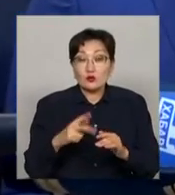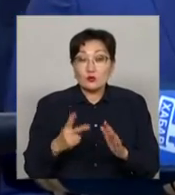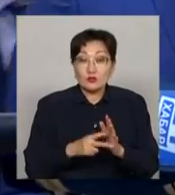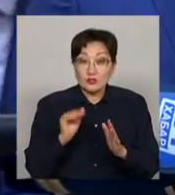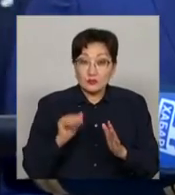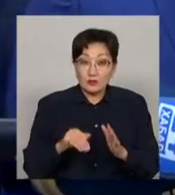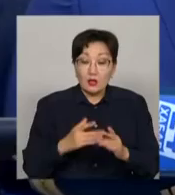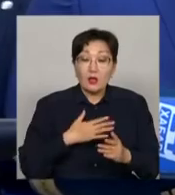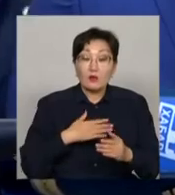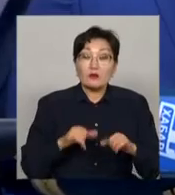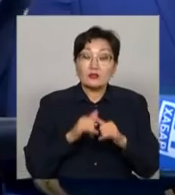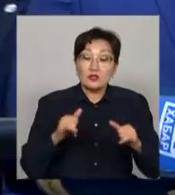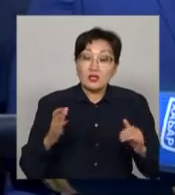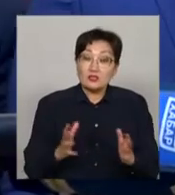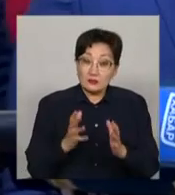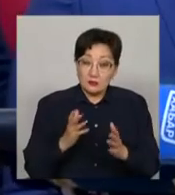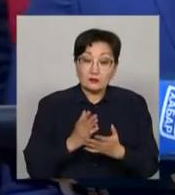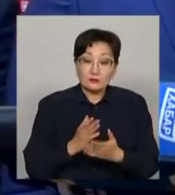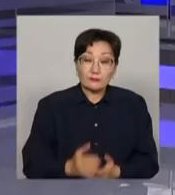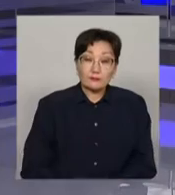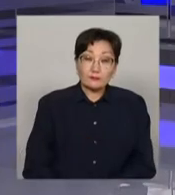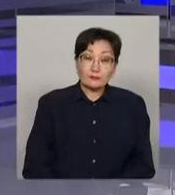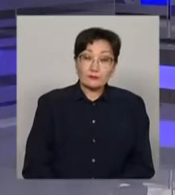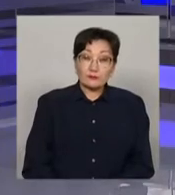жетті. Біз популяцияны сақтап қалдық.